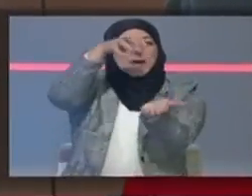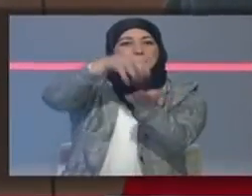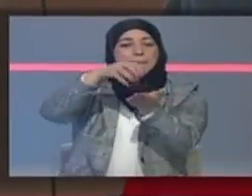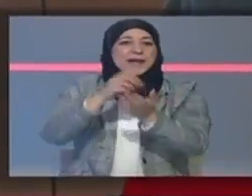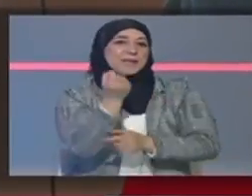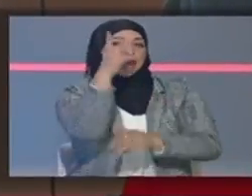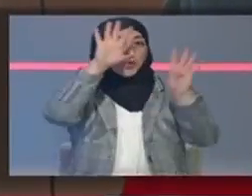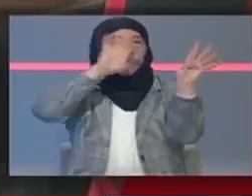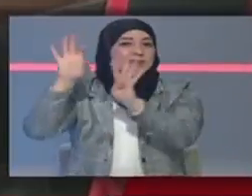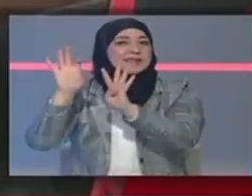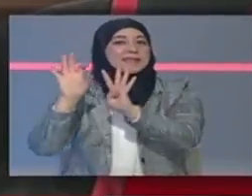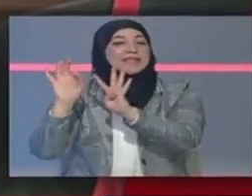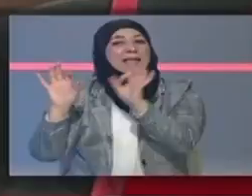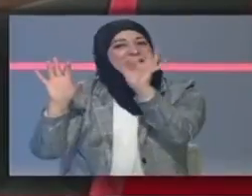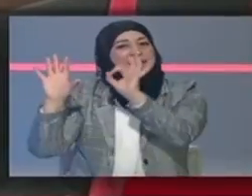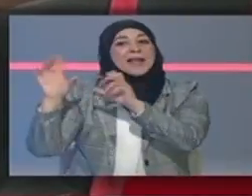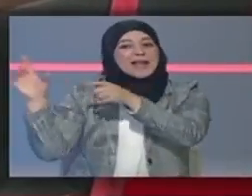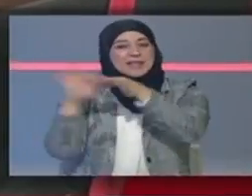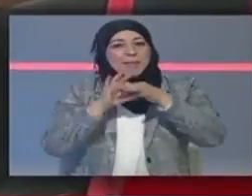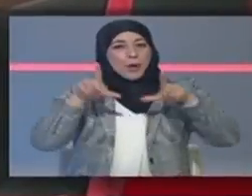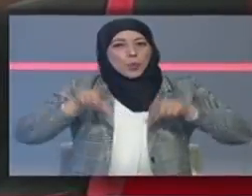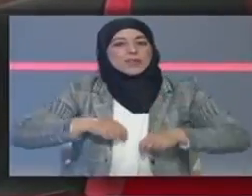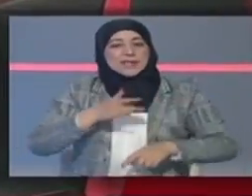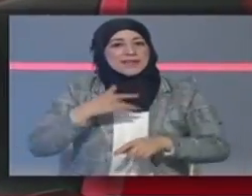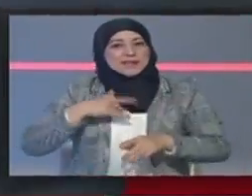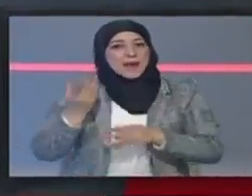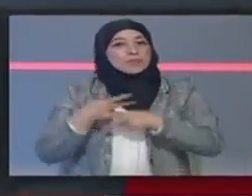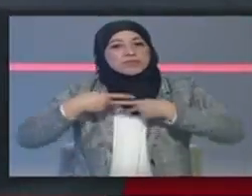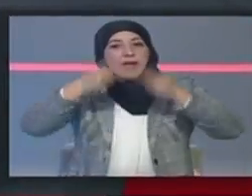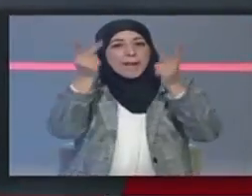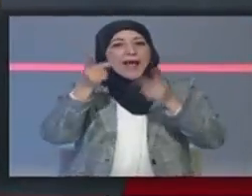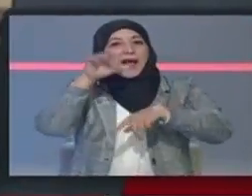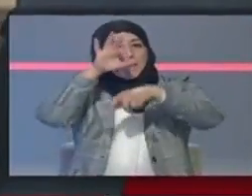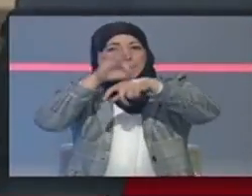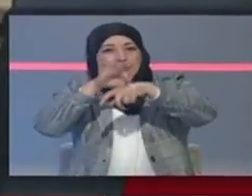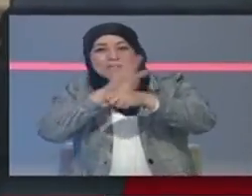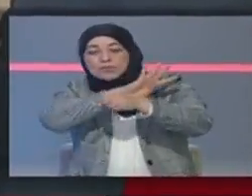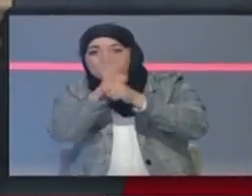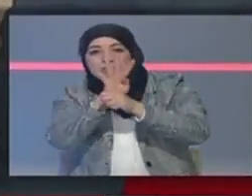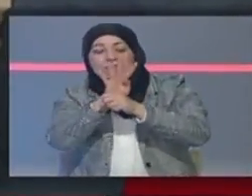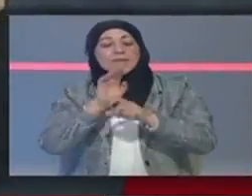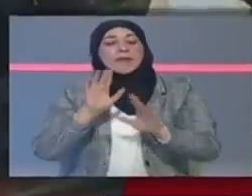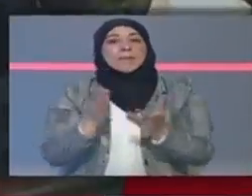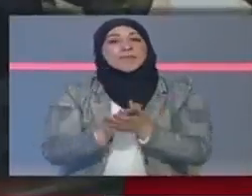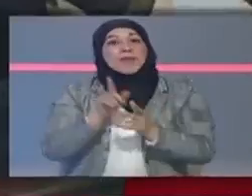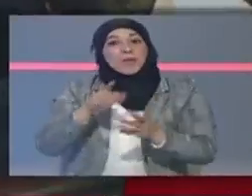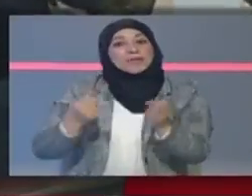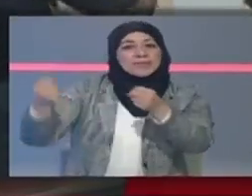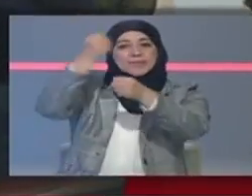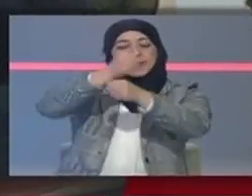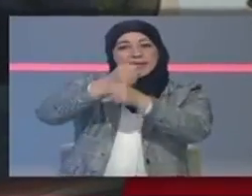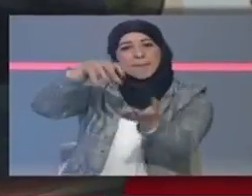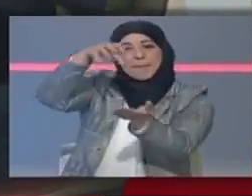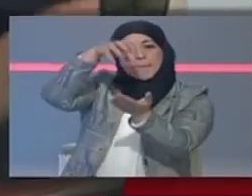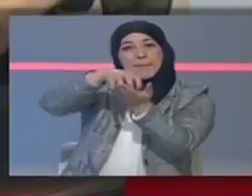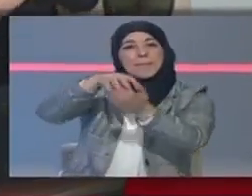190 التابع لوزارة الصحة والمخصص للإبلاغ عن حالات الإصابة بفيروس كورونا الجديد، أحدث بمقر